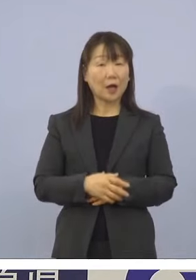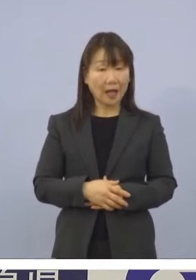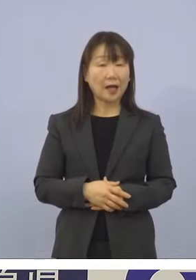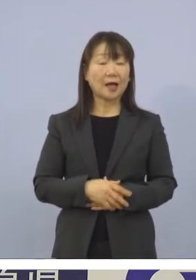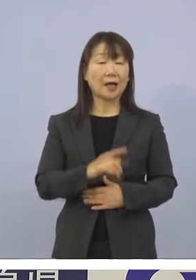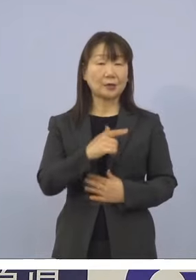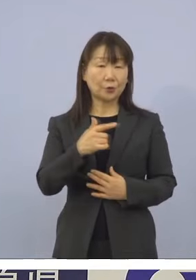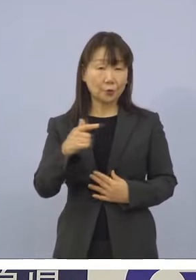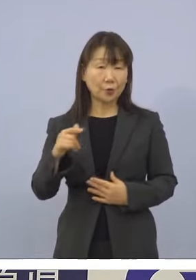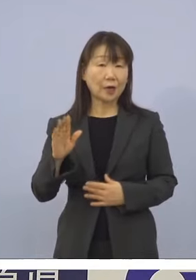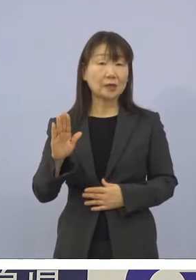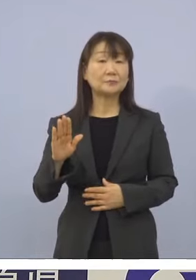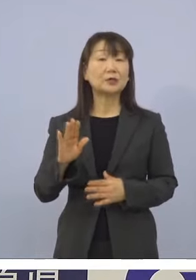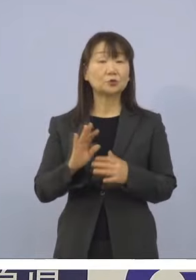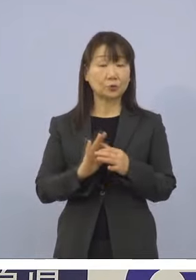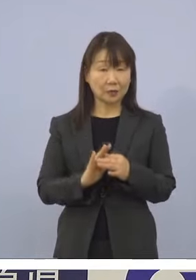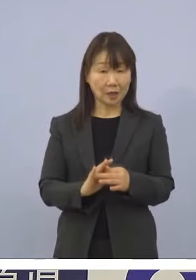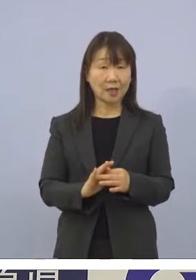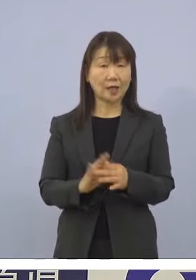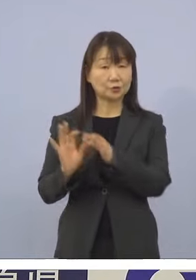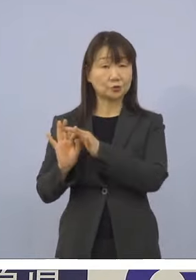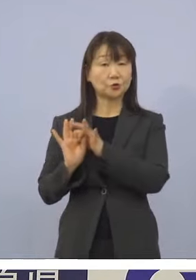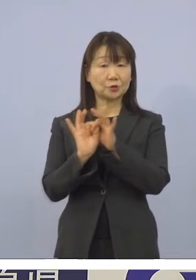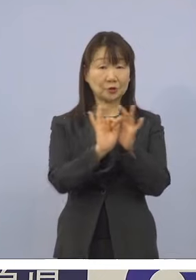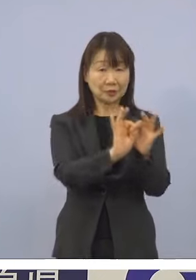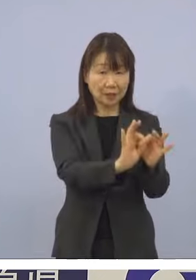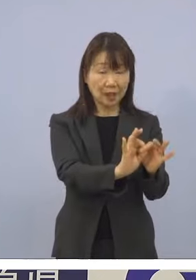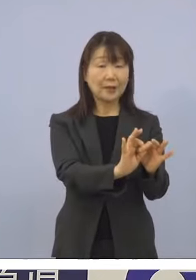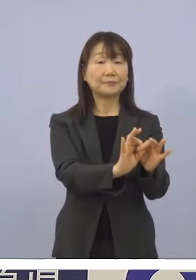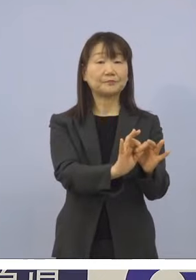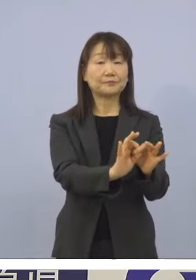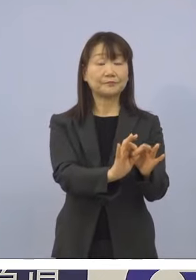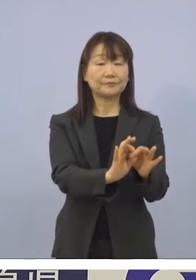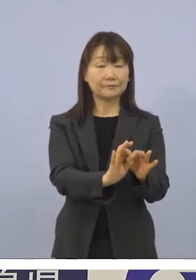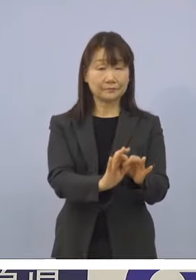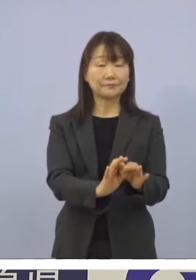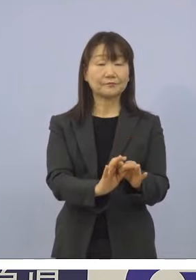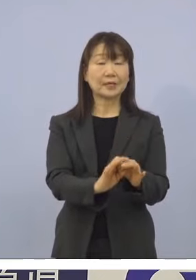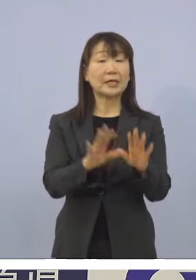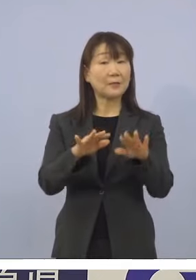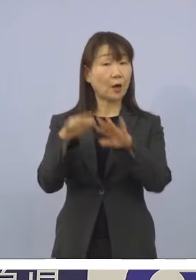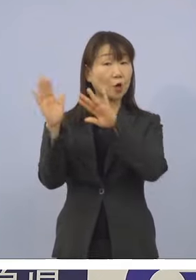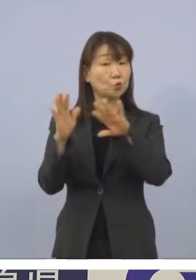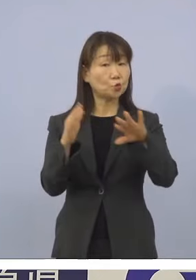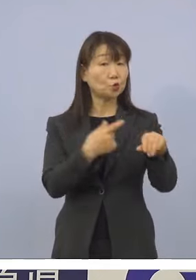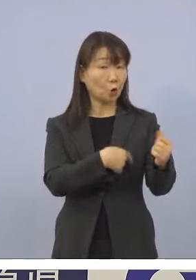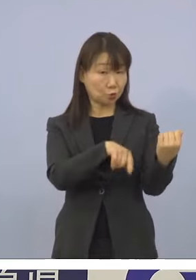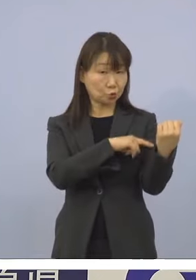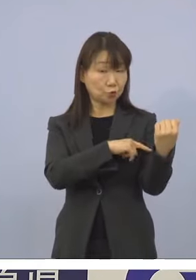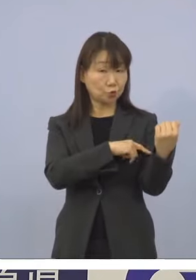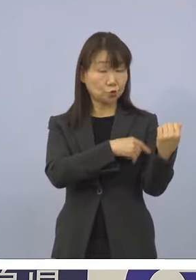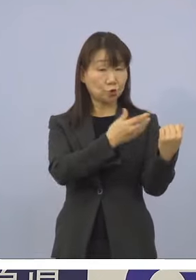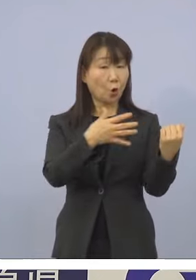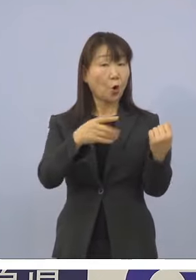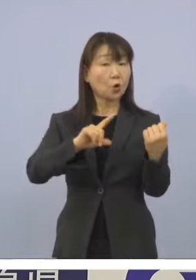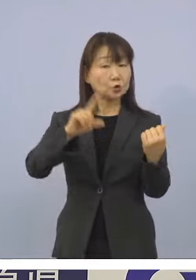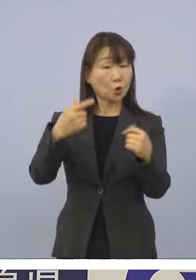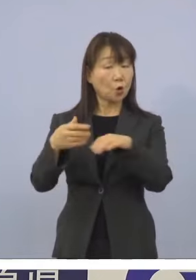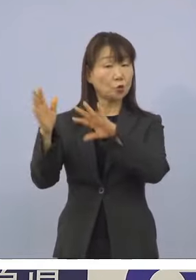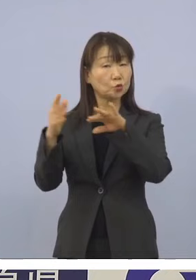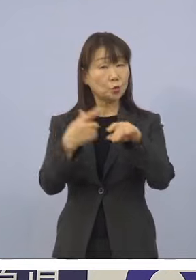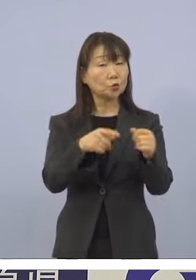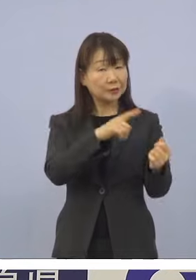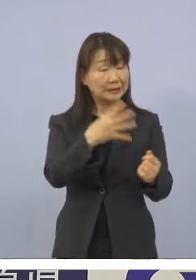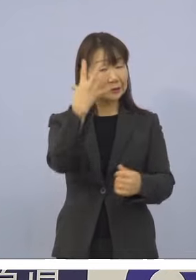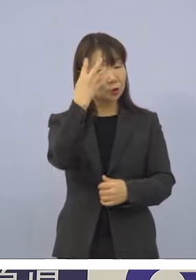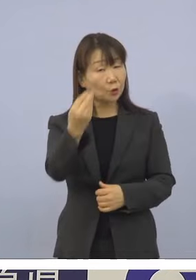ありますもんですから、引き続きそういった点では、まあ、今風力洋上風力とかでご関心をいただいている